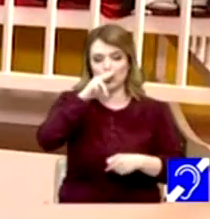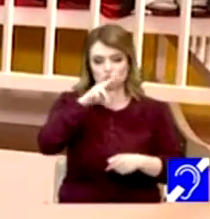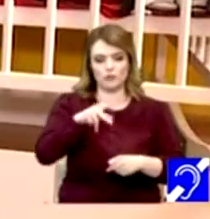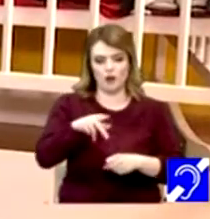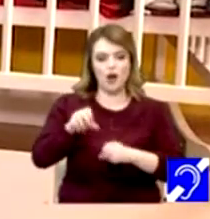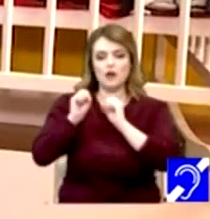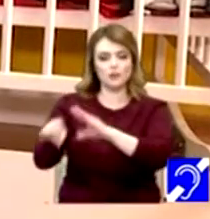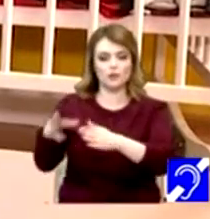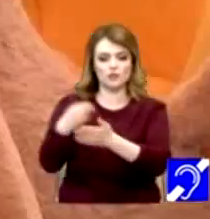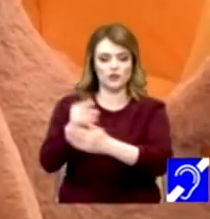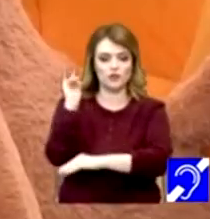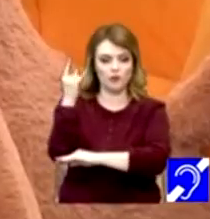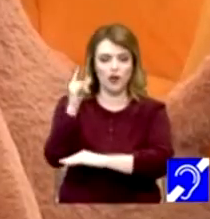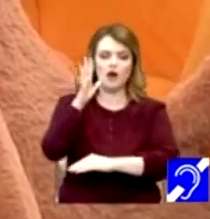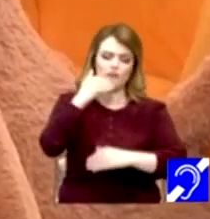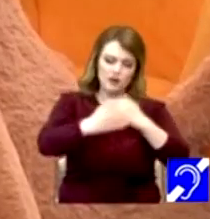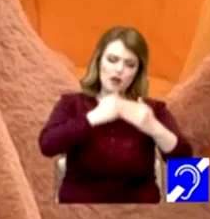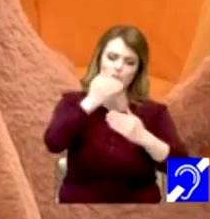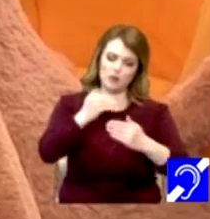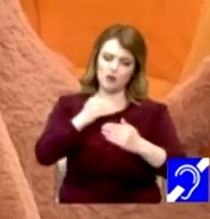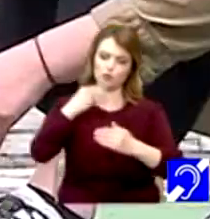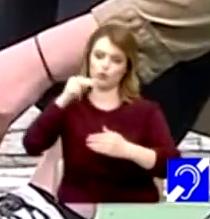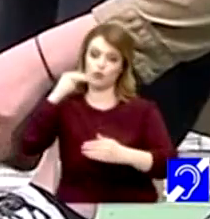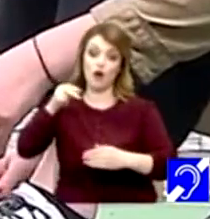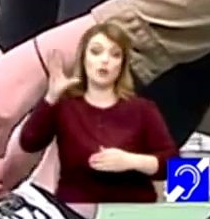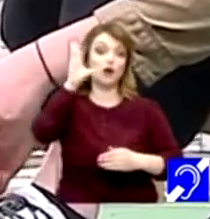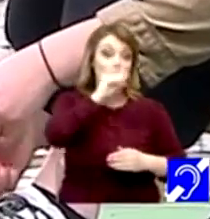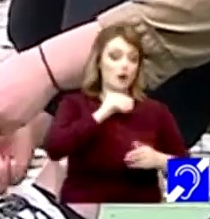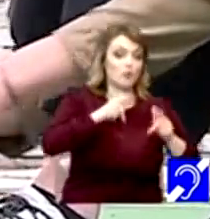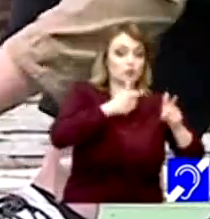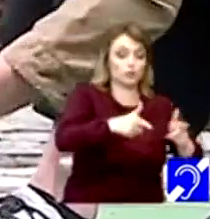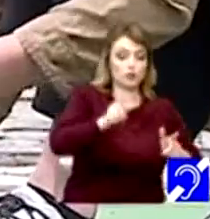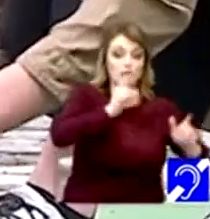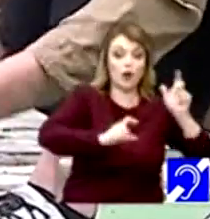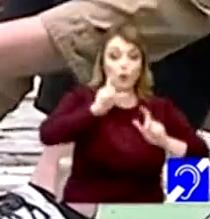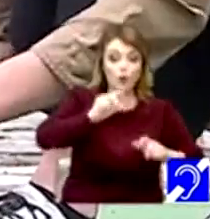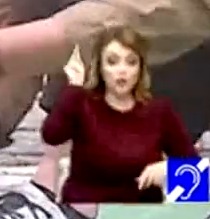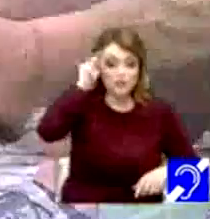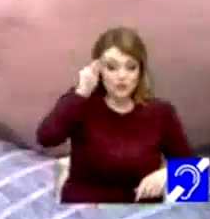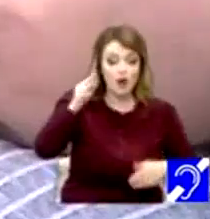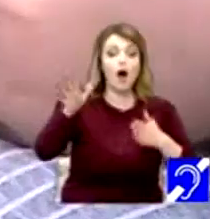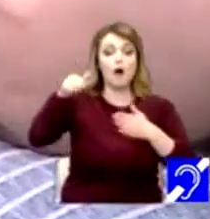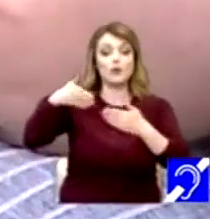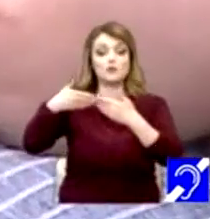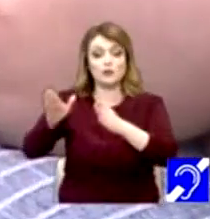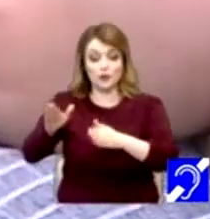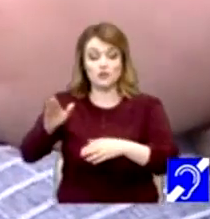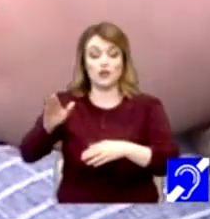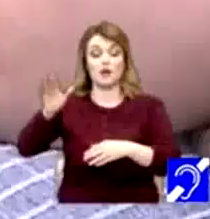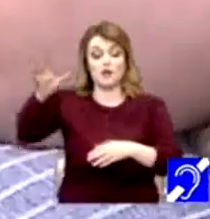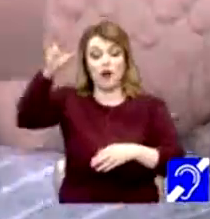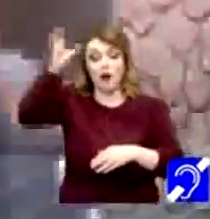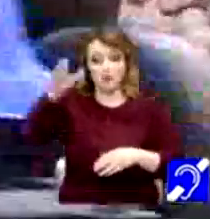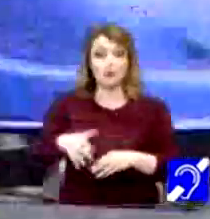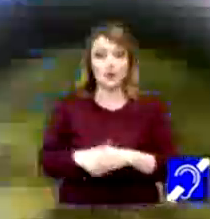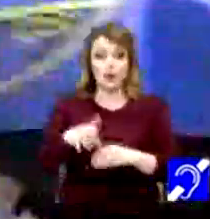abandona copilul. Timpul i-a aranjat însă pe toate. A reușit să învețe la Colegiul de Informatică și să absolvească Academia de Studii Economice. Acum